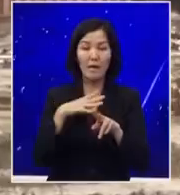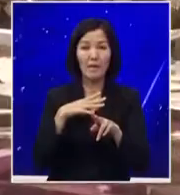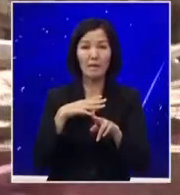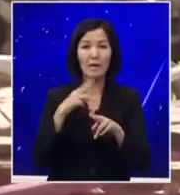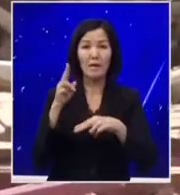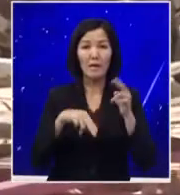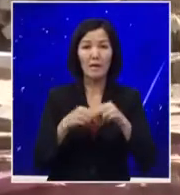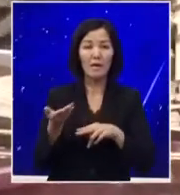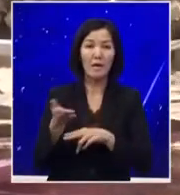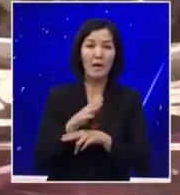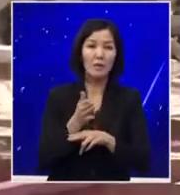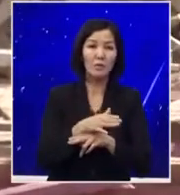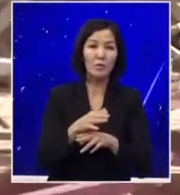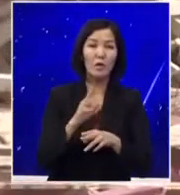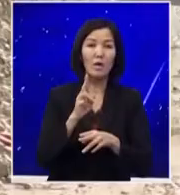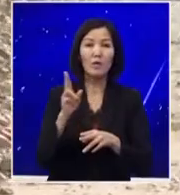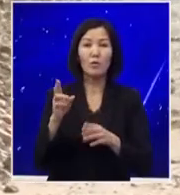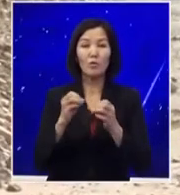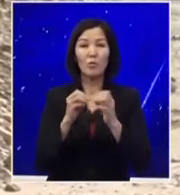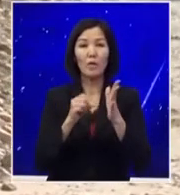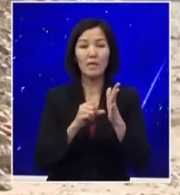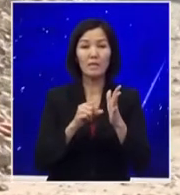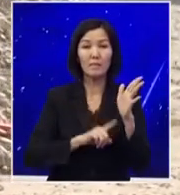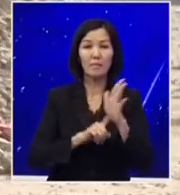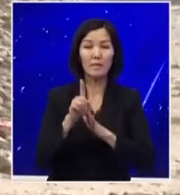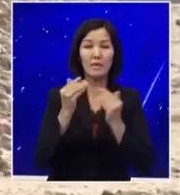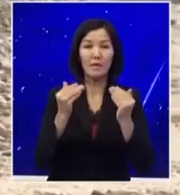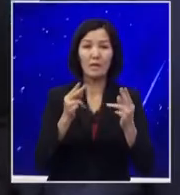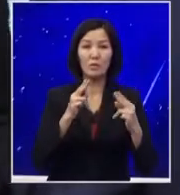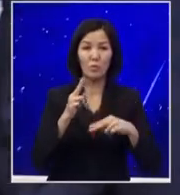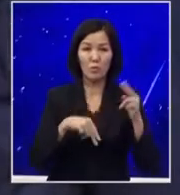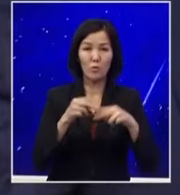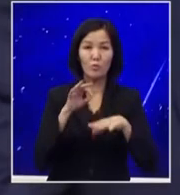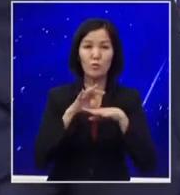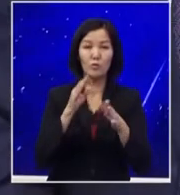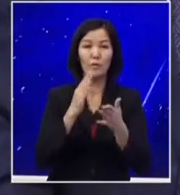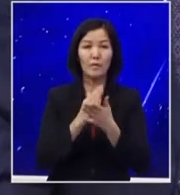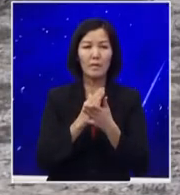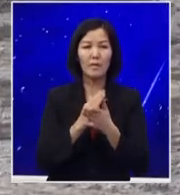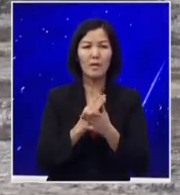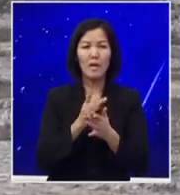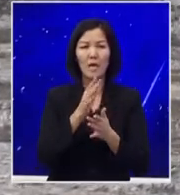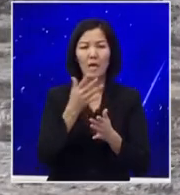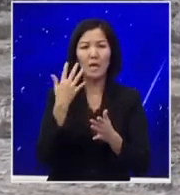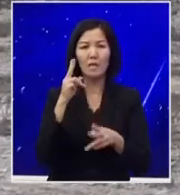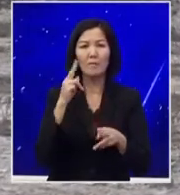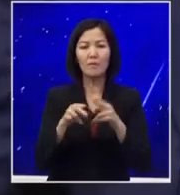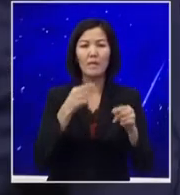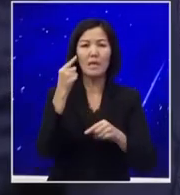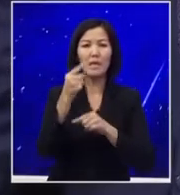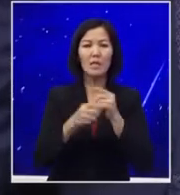іргетасын қазу 42-тің 16-сында басталған. Қазір жұмыс қызу. Қазір срок сдачи. Ендігі жыл августтың